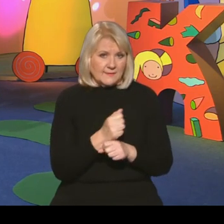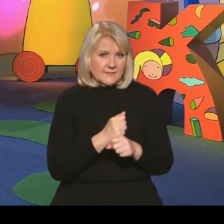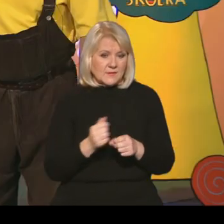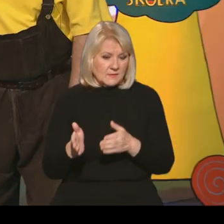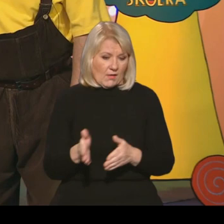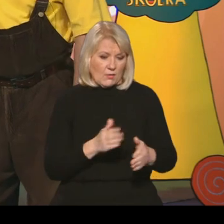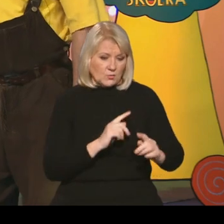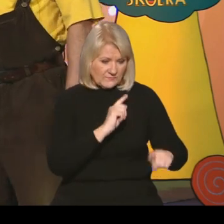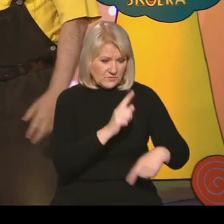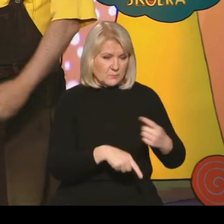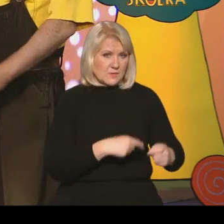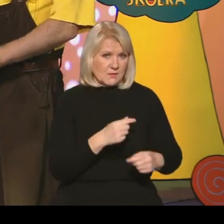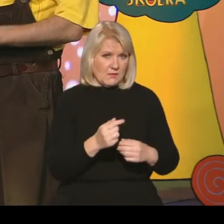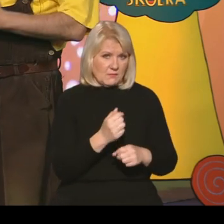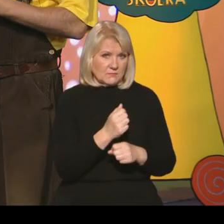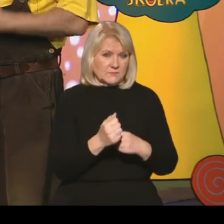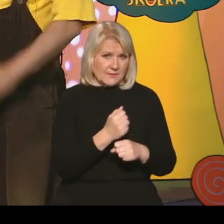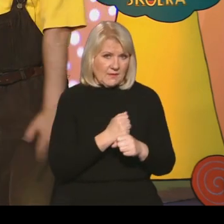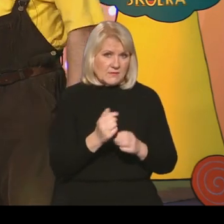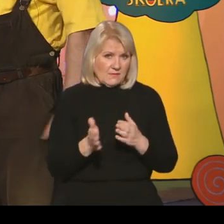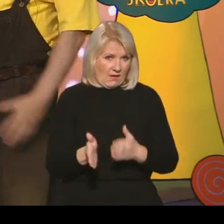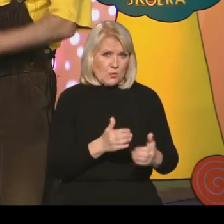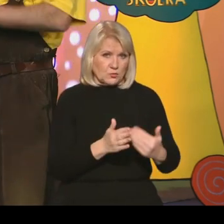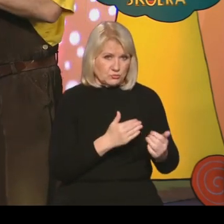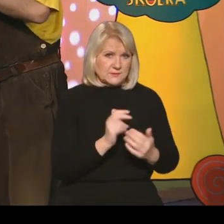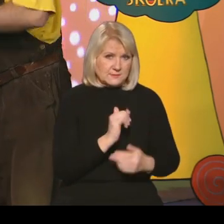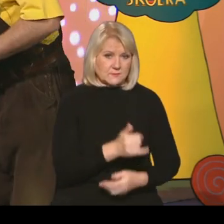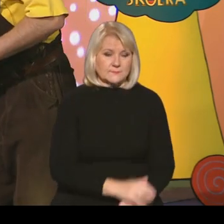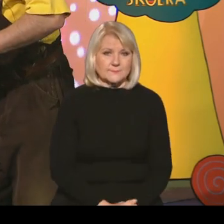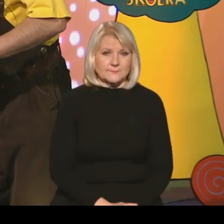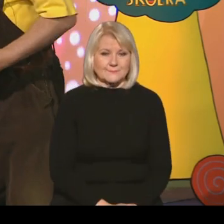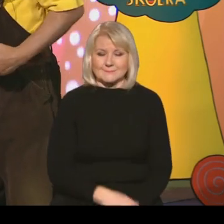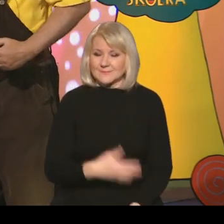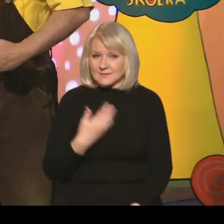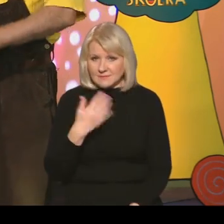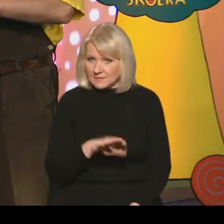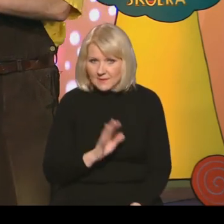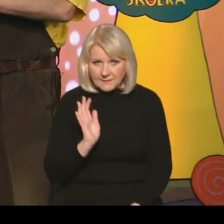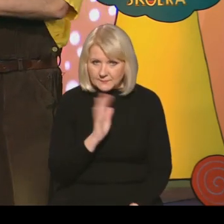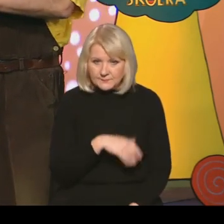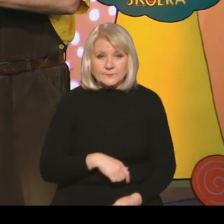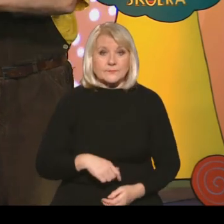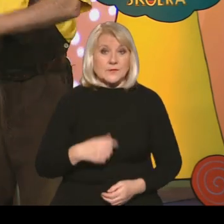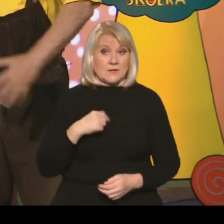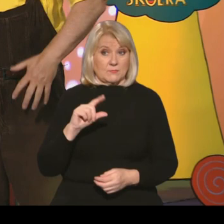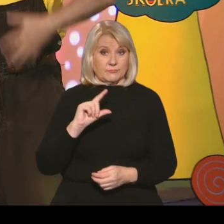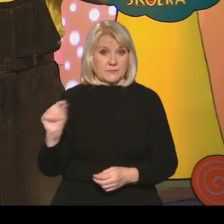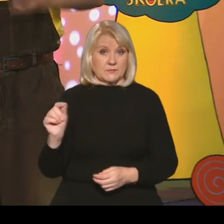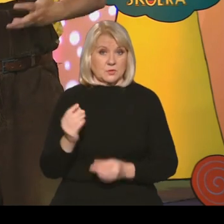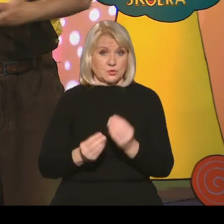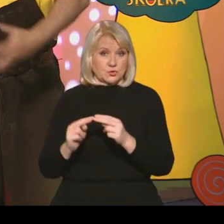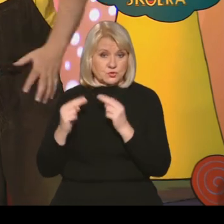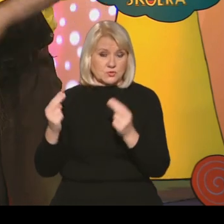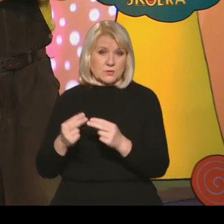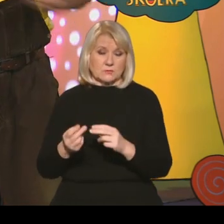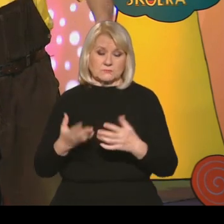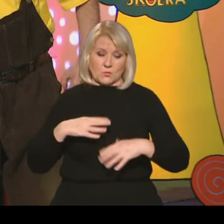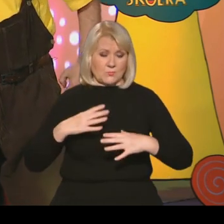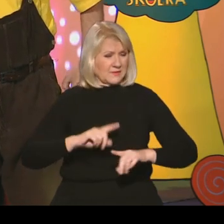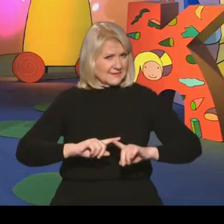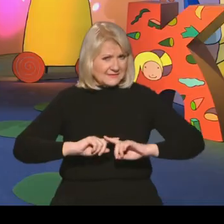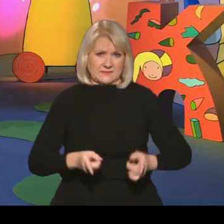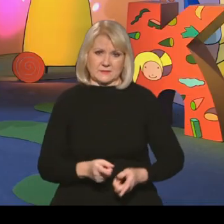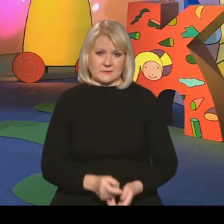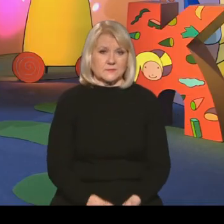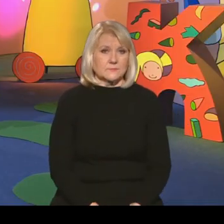hnědých kalhot do jiných hnědých. Je to tak? Kde pak, faninko? Když jdu ven na hřiště, převléknu se do něčeho úplně